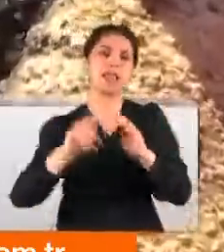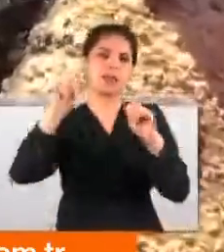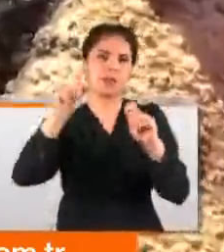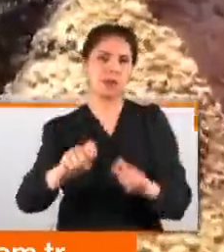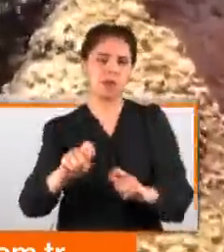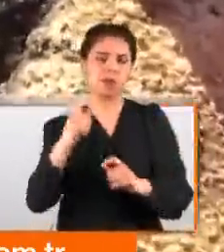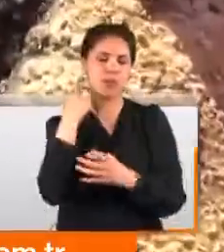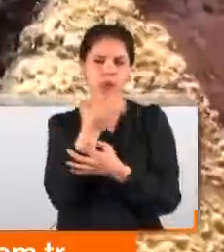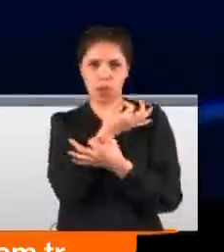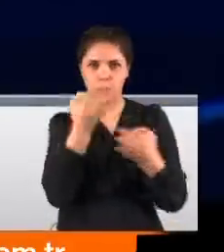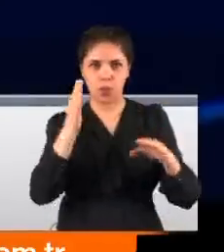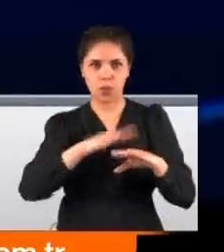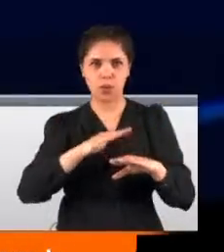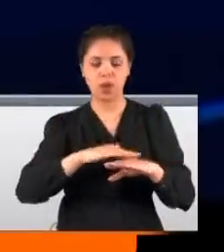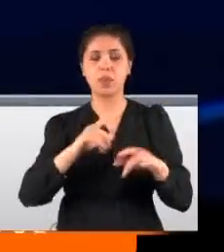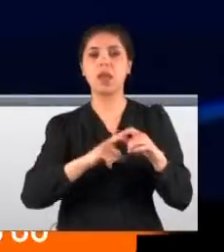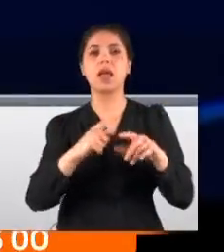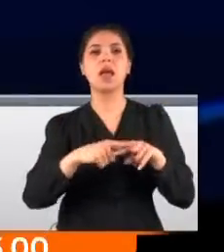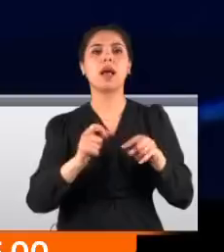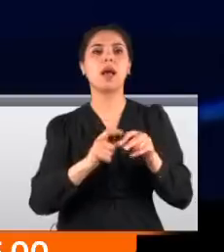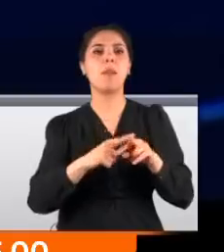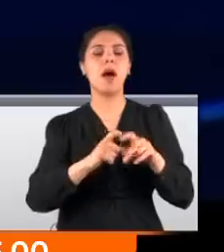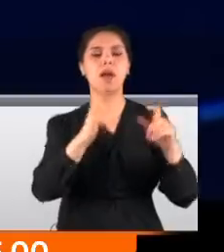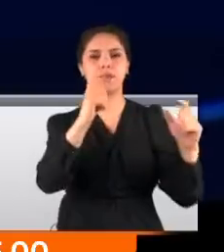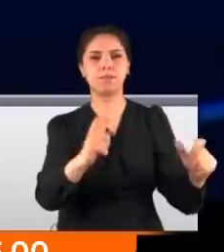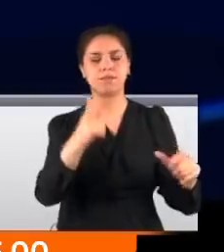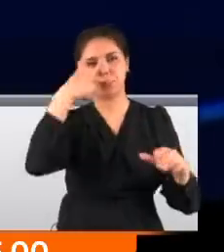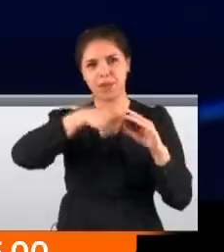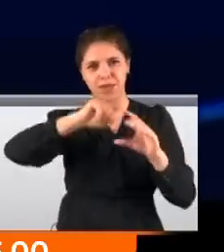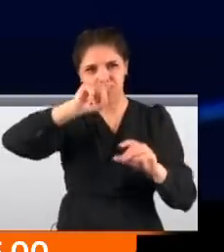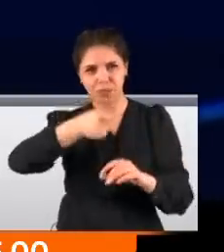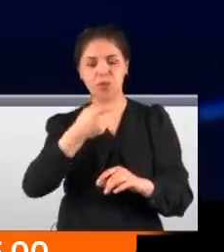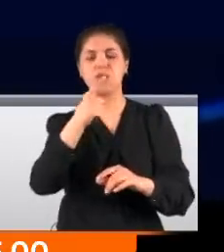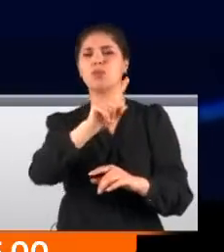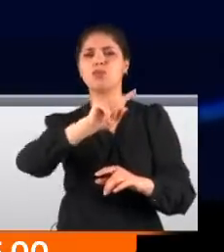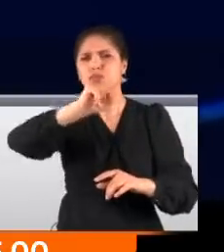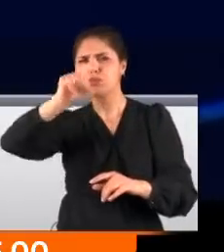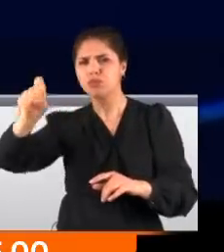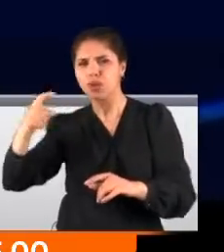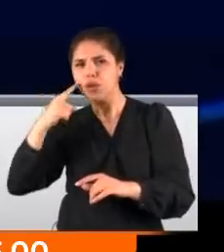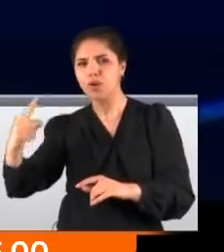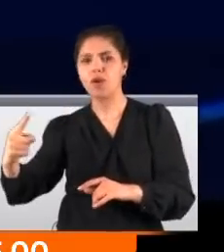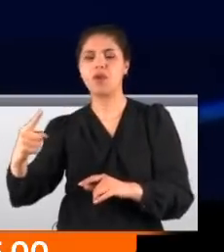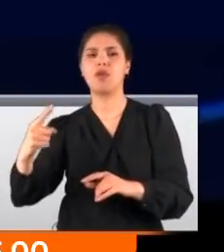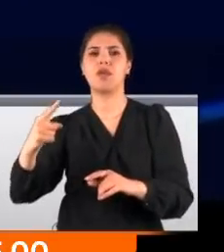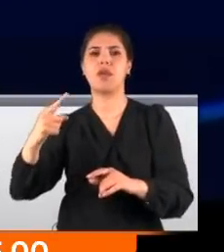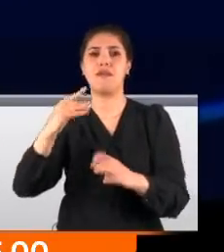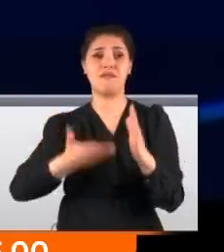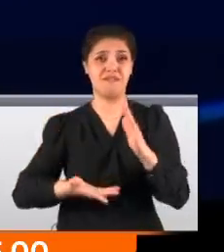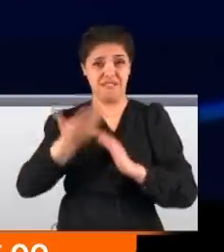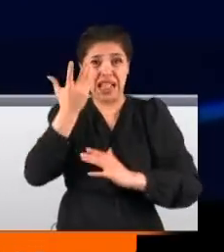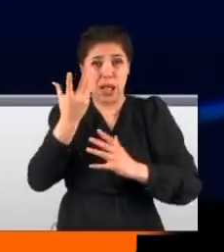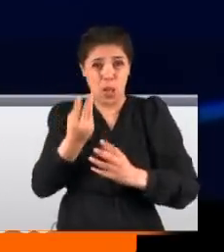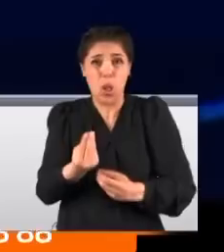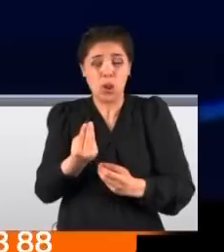yapılacağını bizzat duyurdu. Gabarda bulduğumuz petrolü yeni keşiflerle zenginleştirip belirli bir seviyeye